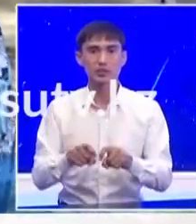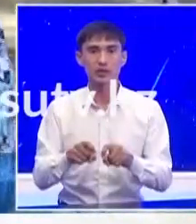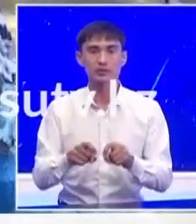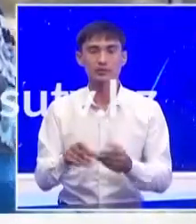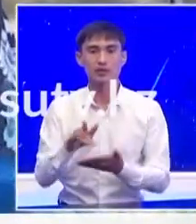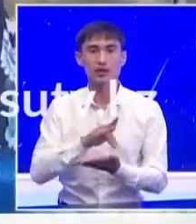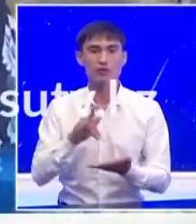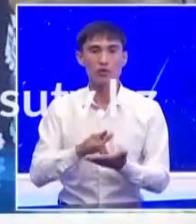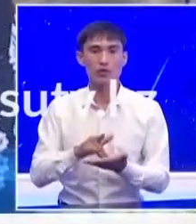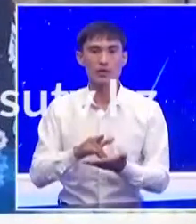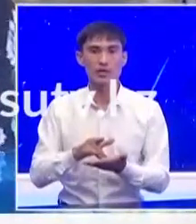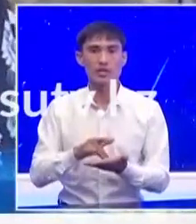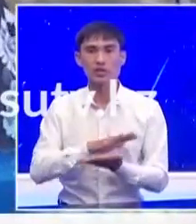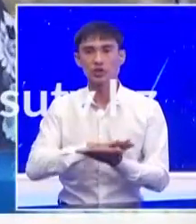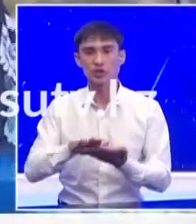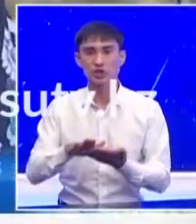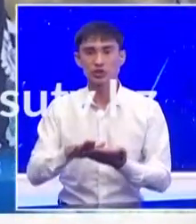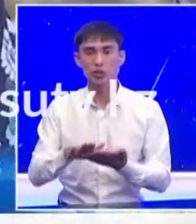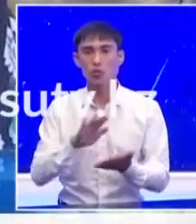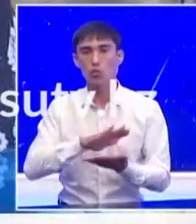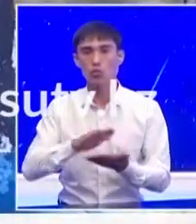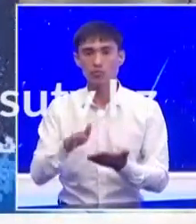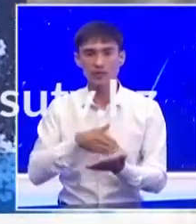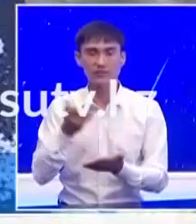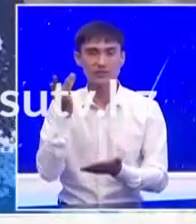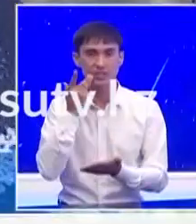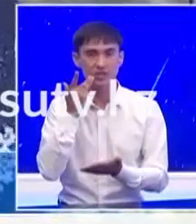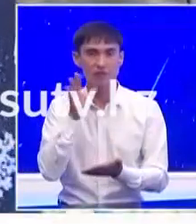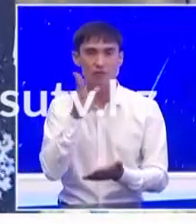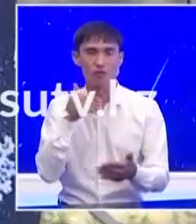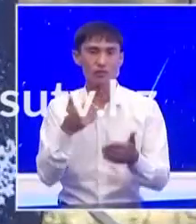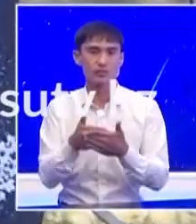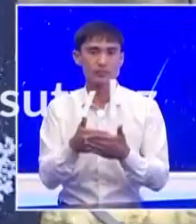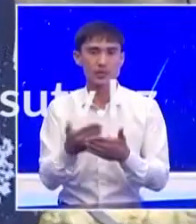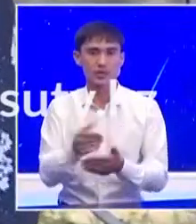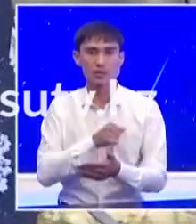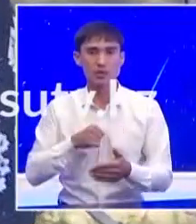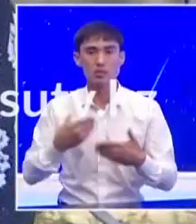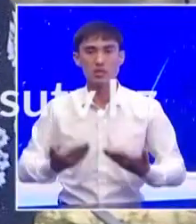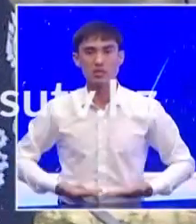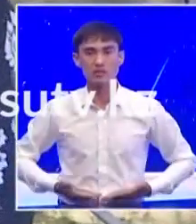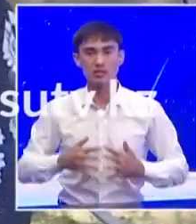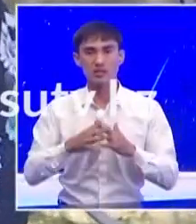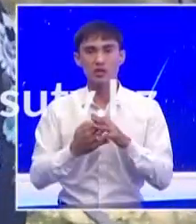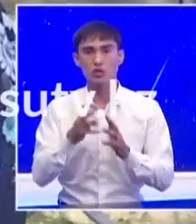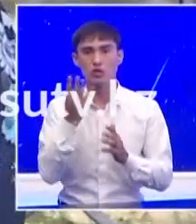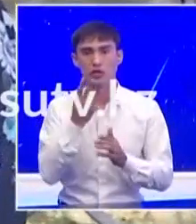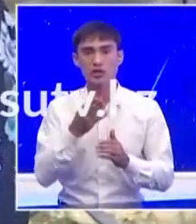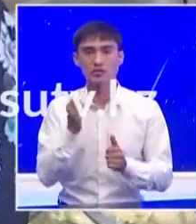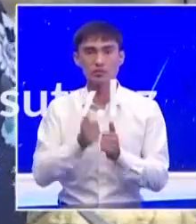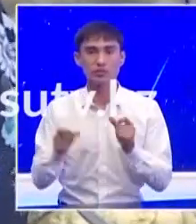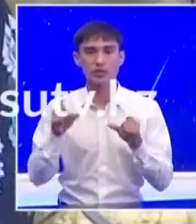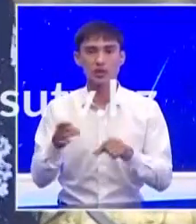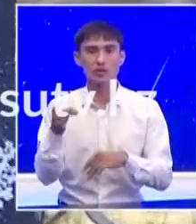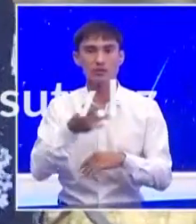В городе везде в основном чисто и убрано. Всегда своевременно убирают. Я сама проживаю в селе Ушарал, часто приезжаю в